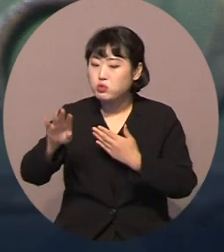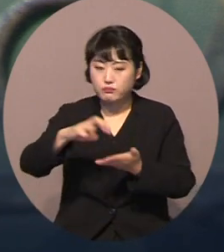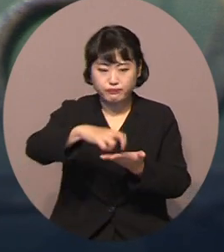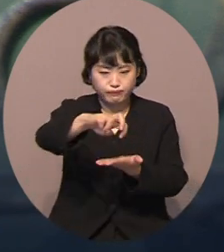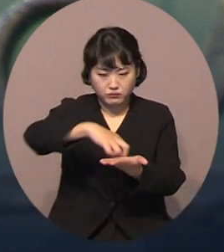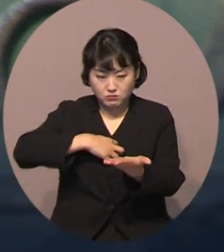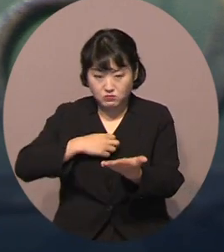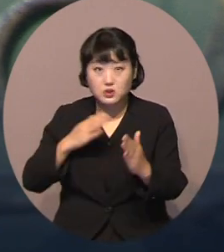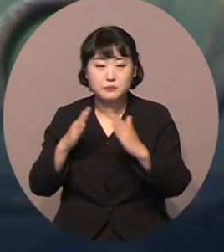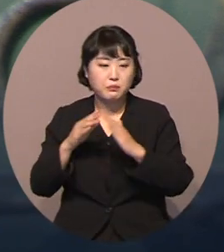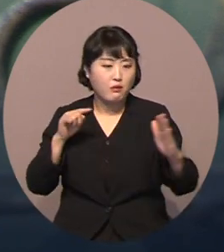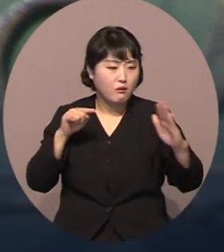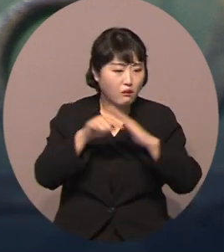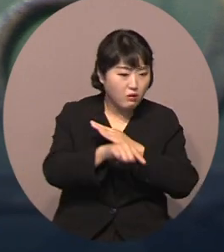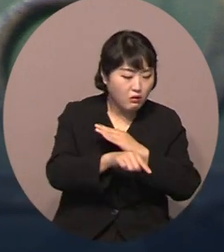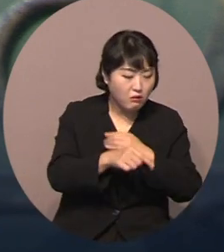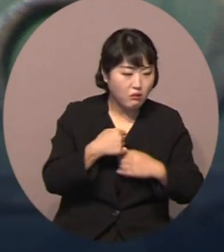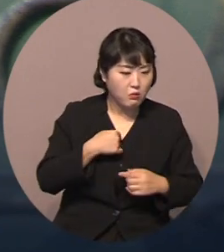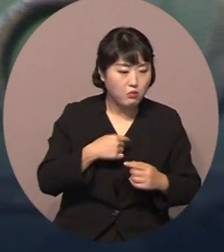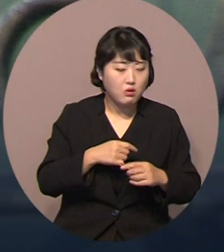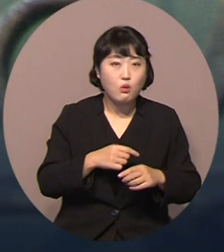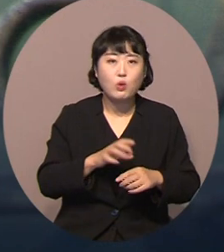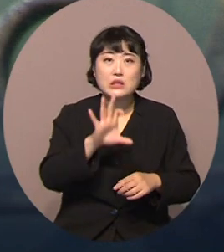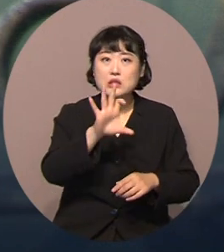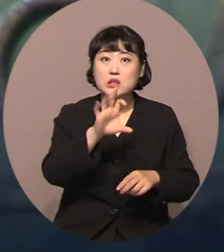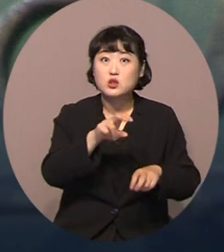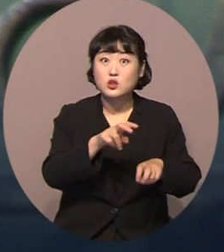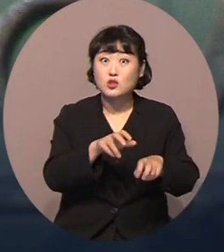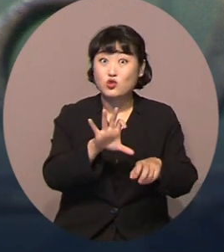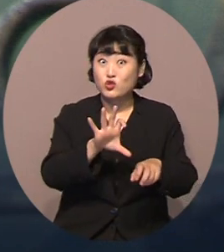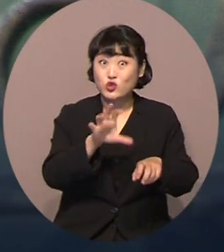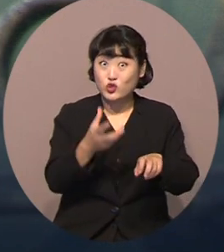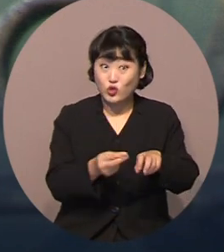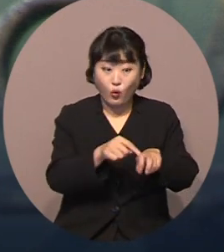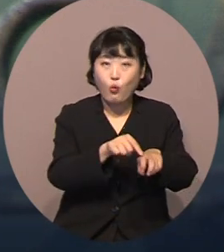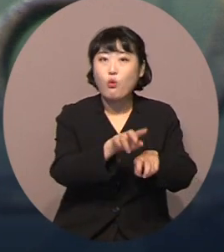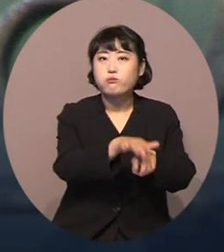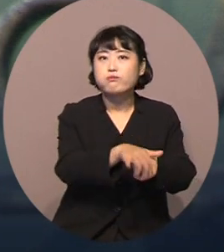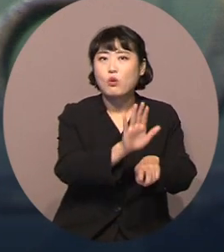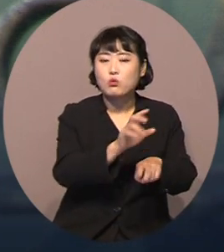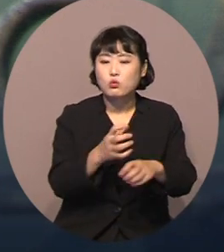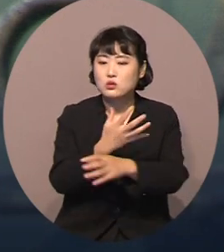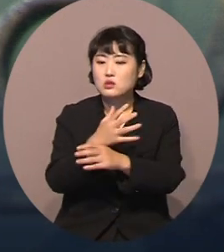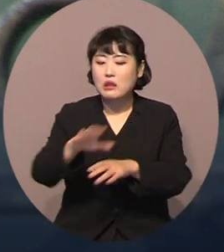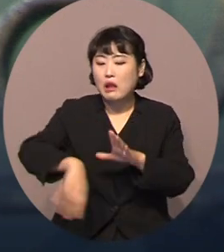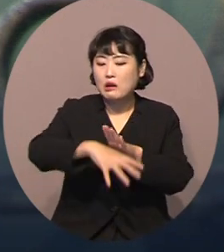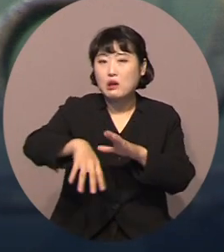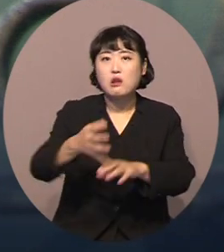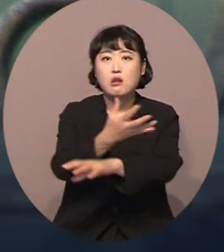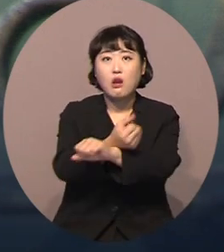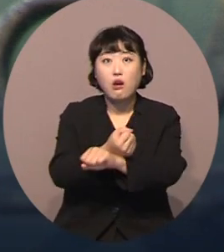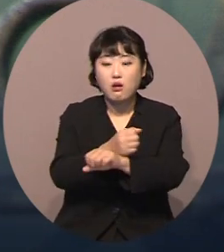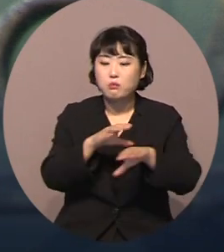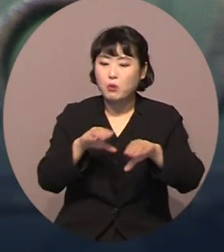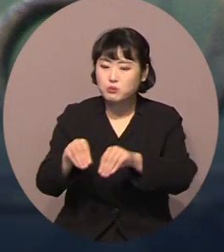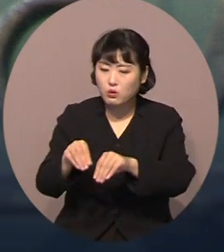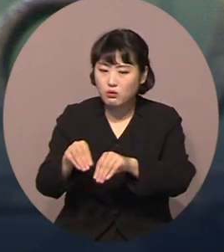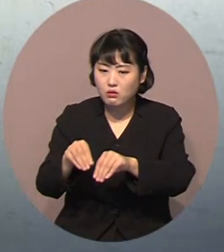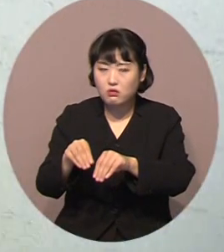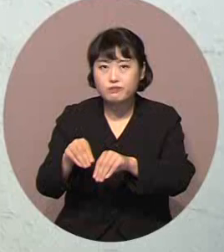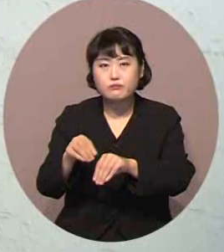집에 가보니까 경기버 올라가져 있고 세탁기 예약 맞춰놓은 건 아예 멈춰져